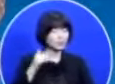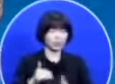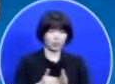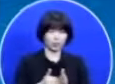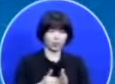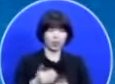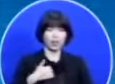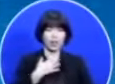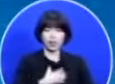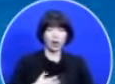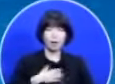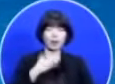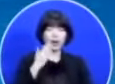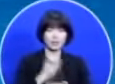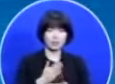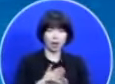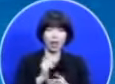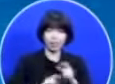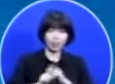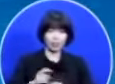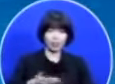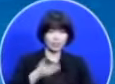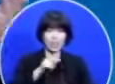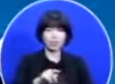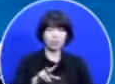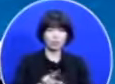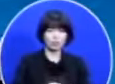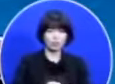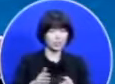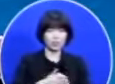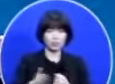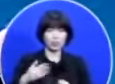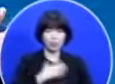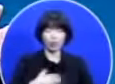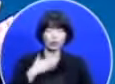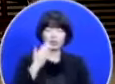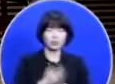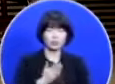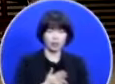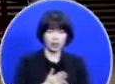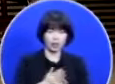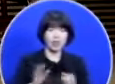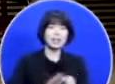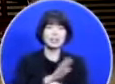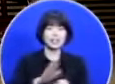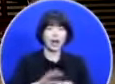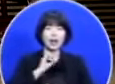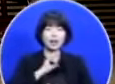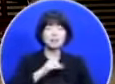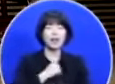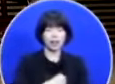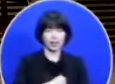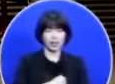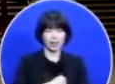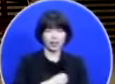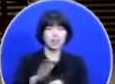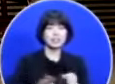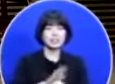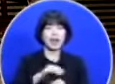말아라 더 이상 그 문제로 인해서 걱정하지 말아라 사랑만 하거라 사랑만 하게